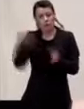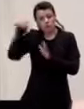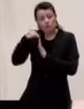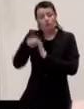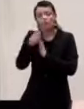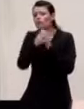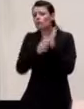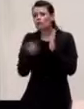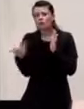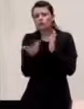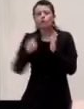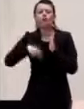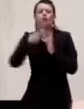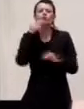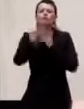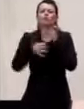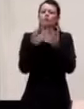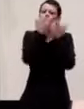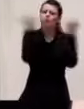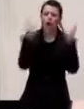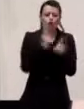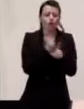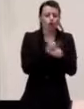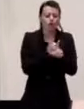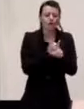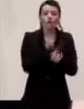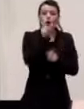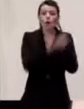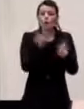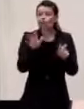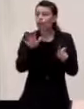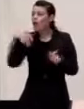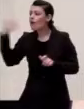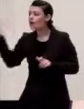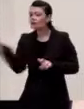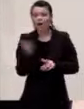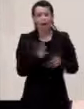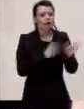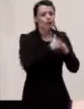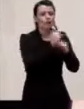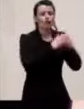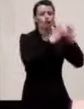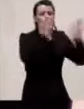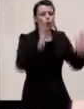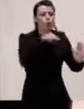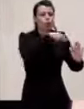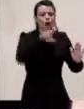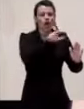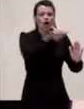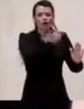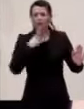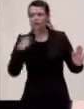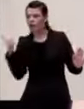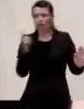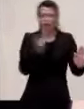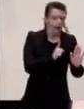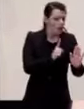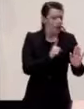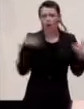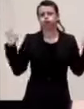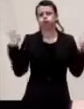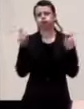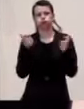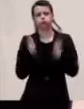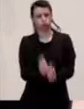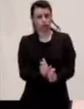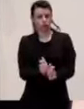bisognava restringere al massimo la presenza di esterni all'interno dell'RSA, e quindi indicando soltanto